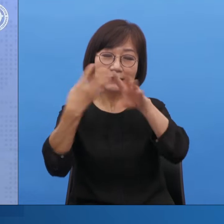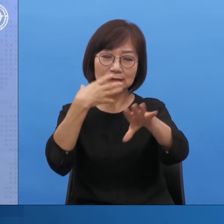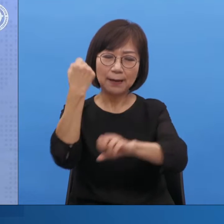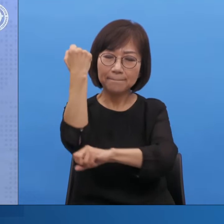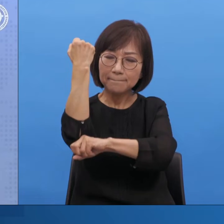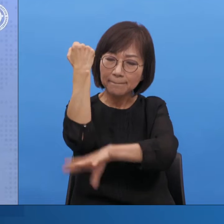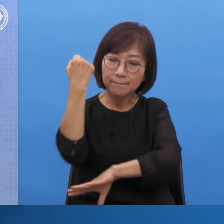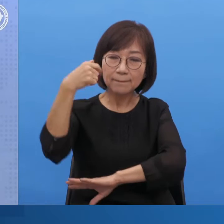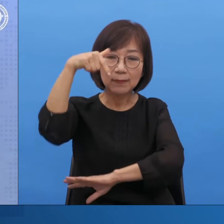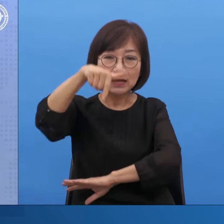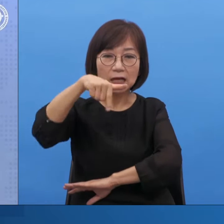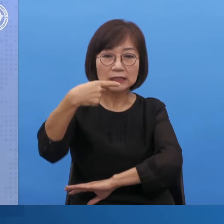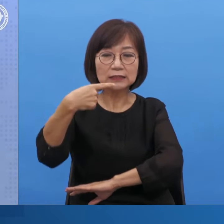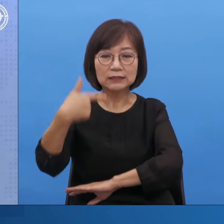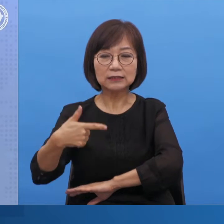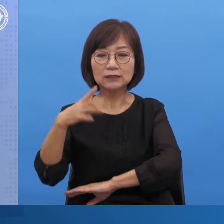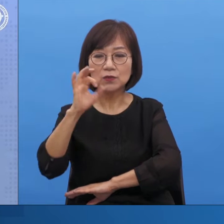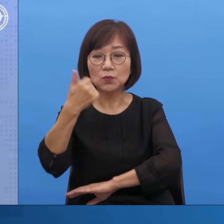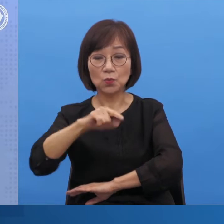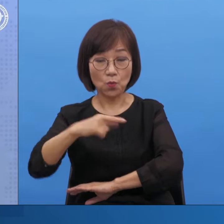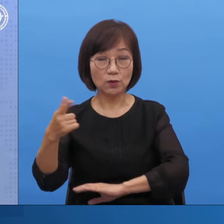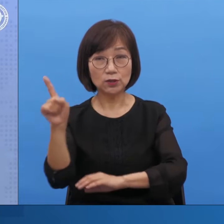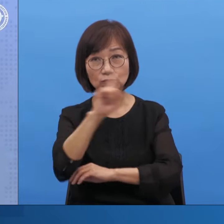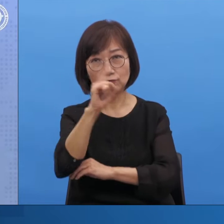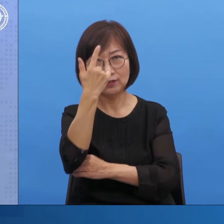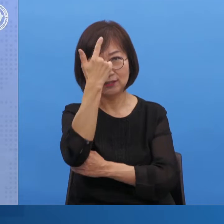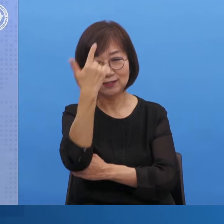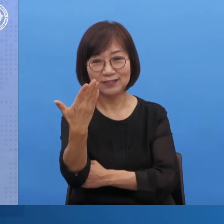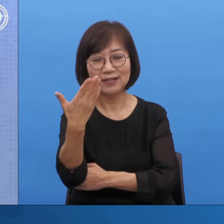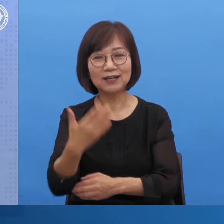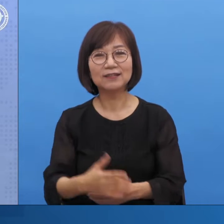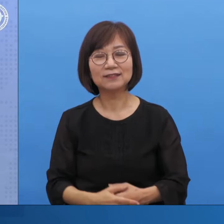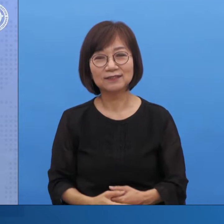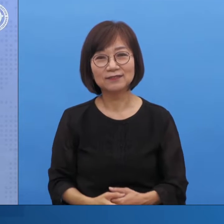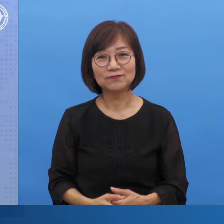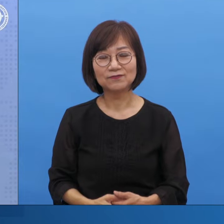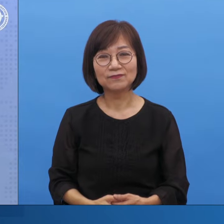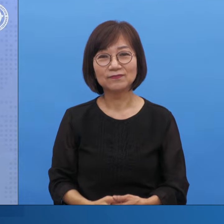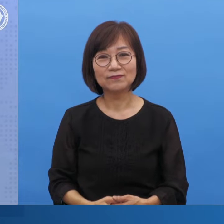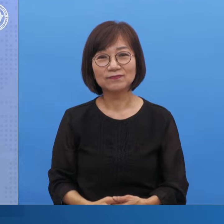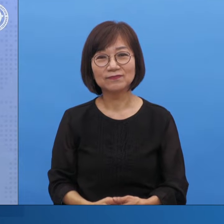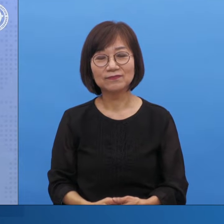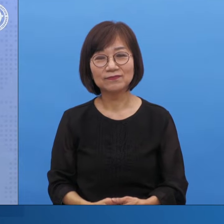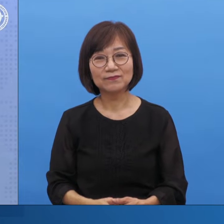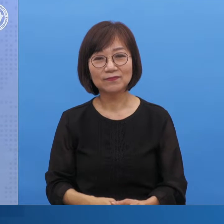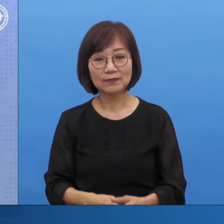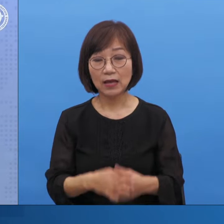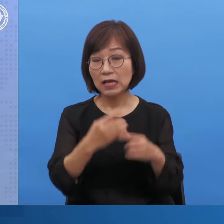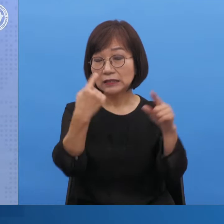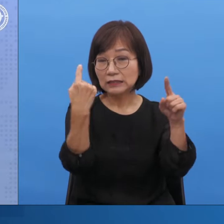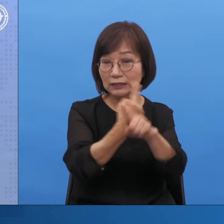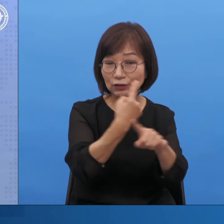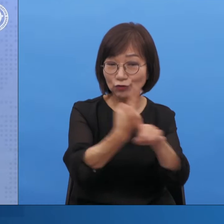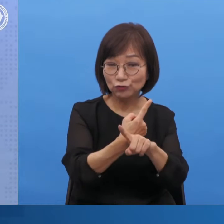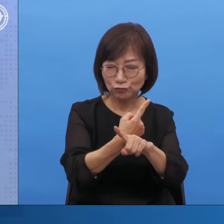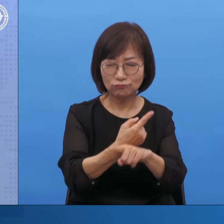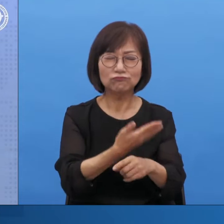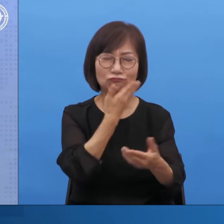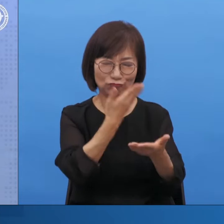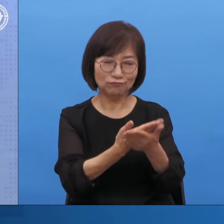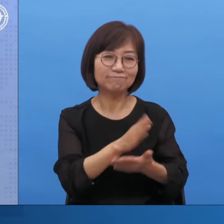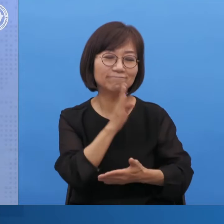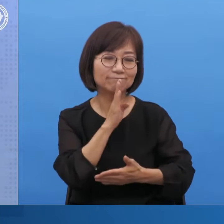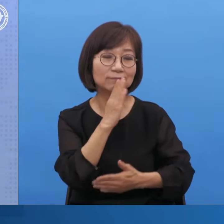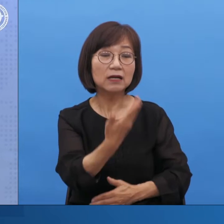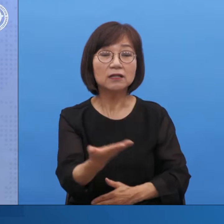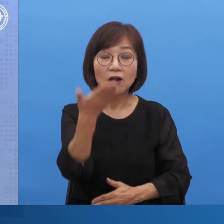not important, but the foundation of this fundamental way to 여러분, receive these answers. 치유도 중요한, 치유보다 더 중요한 게